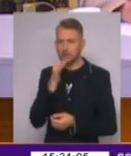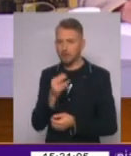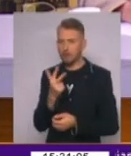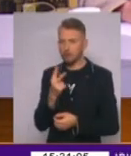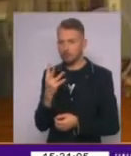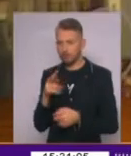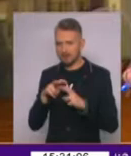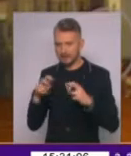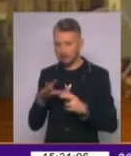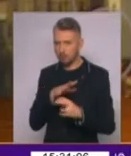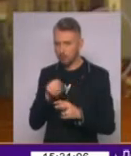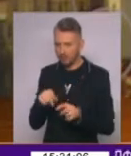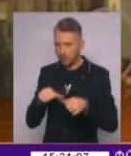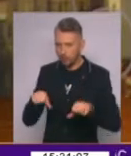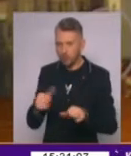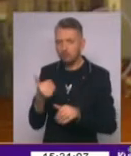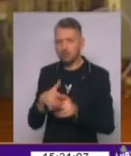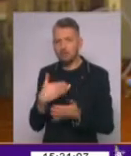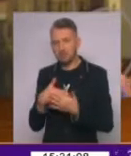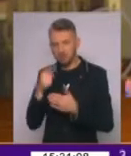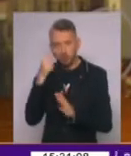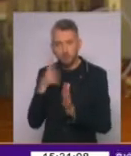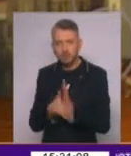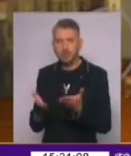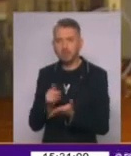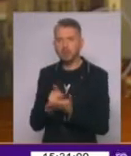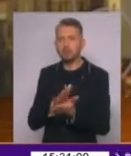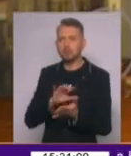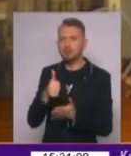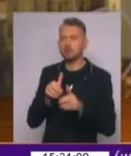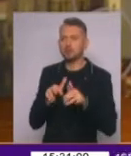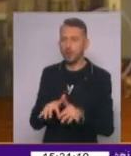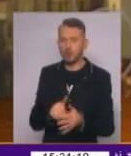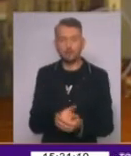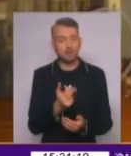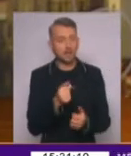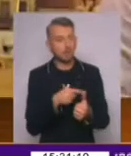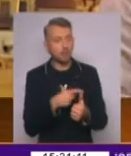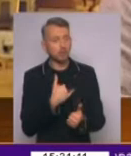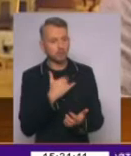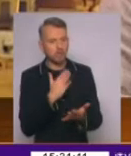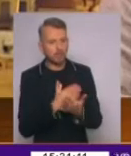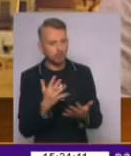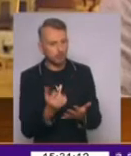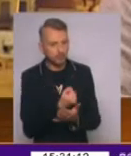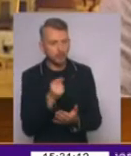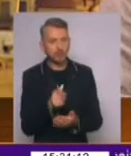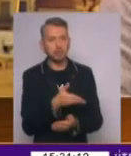були цієї комісії. Вже приблизно розумієте, який має бути перший крок? Так, ну, по-перше, вже в нас є певне досягнення, те,